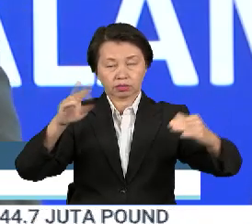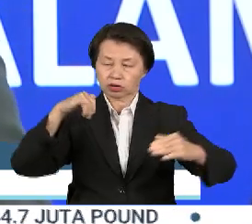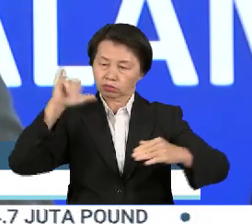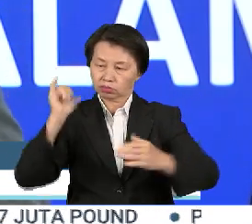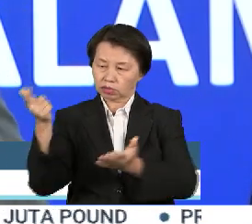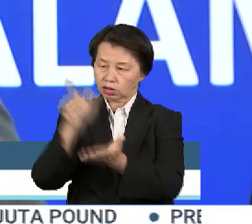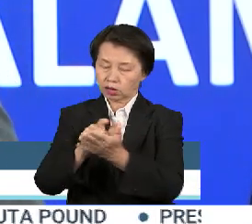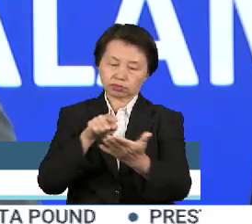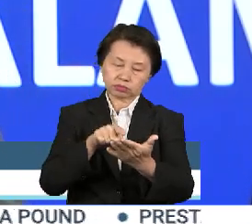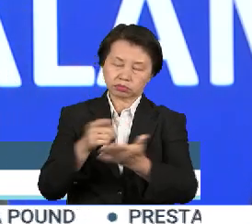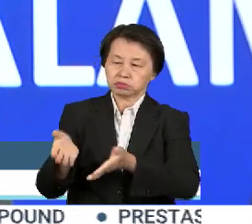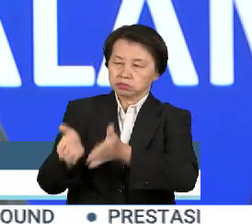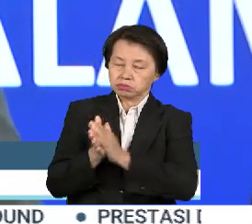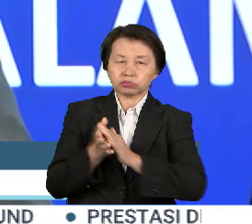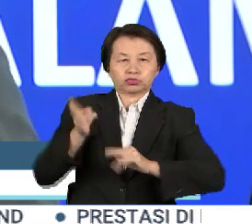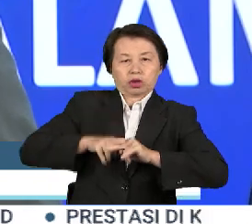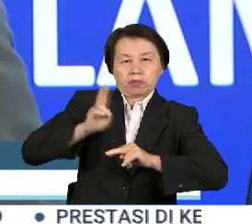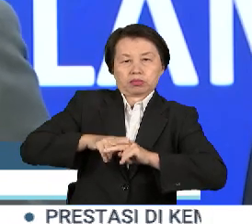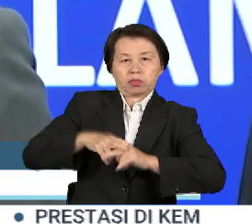lagi beberapa perkara penambahbaikan.